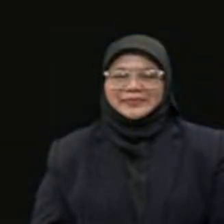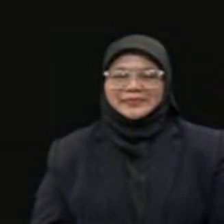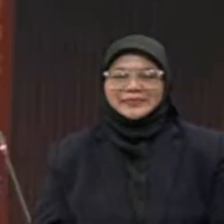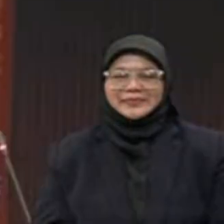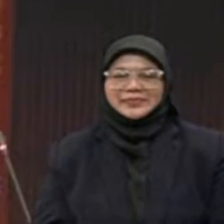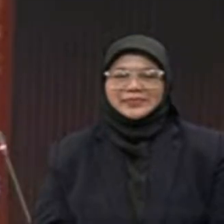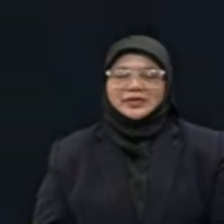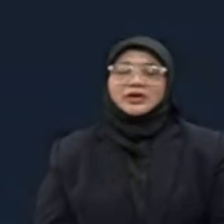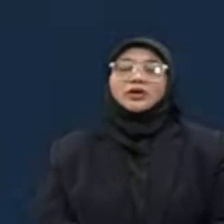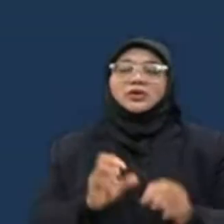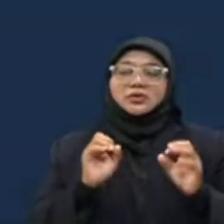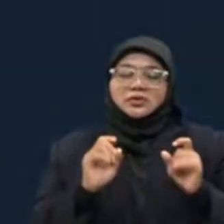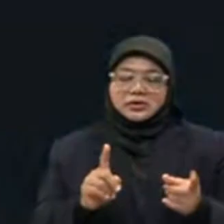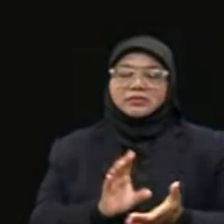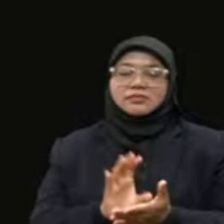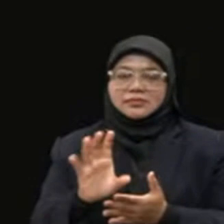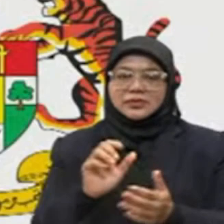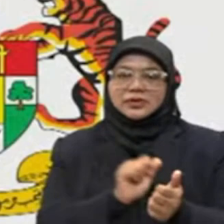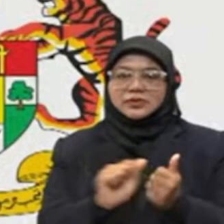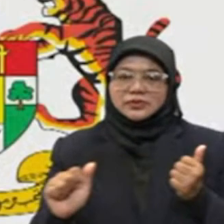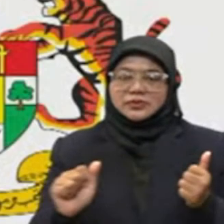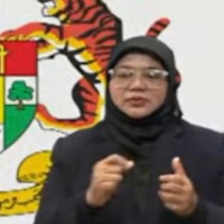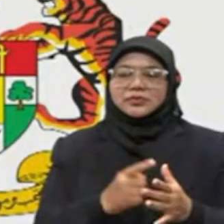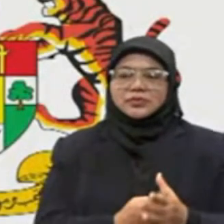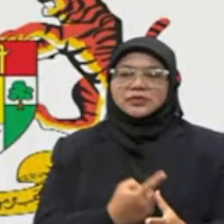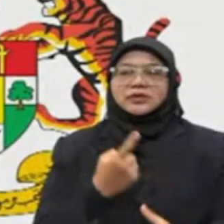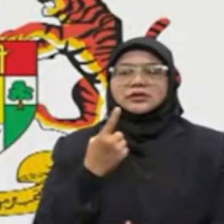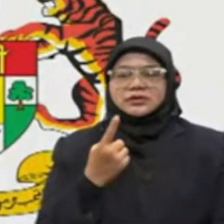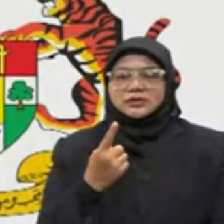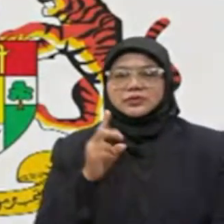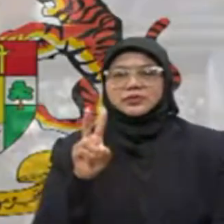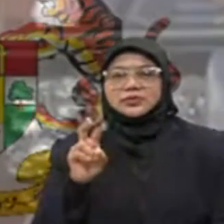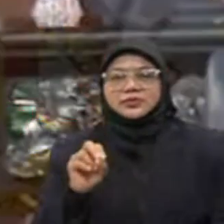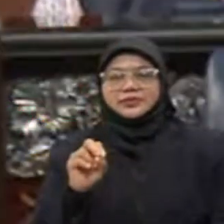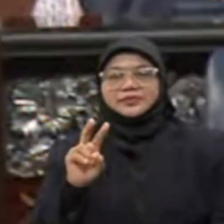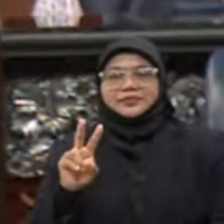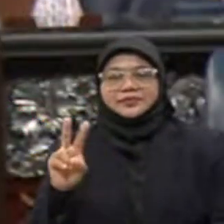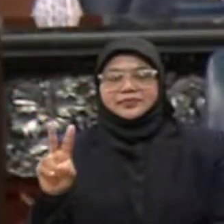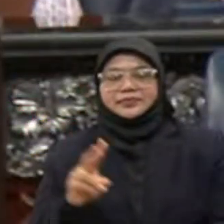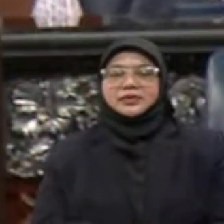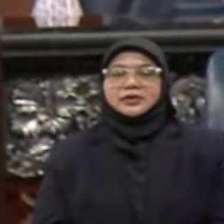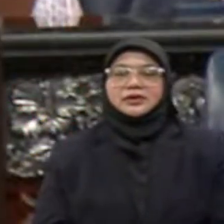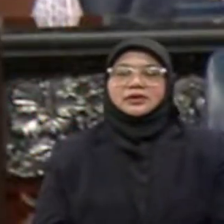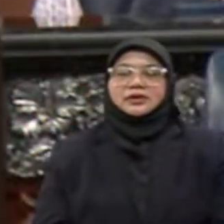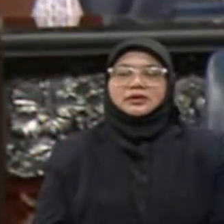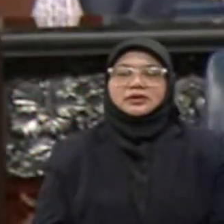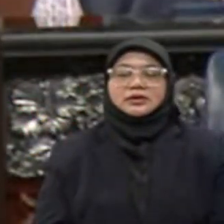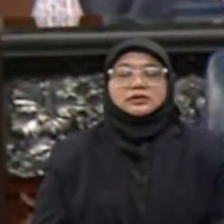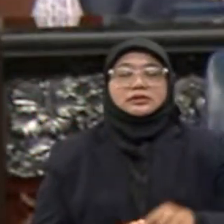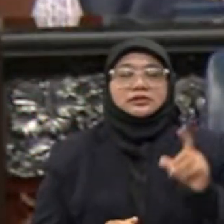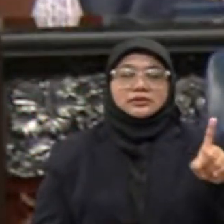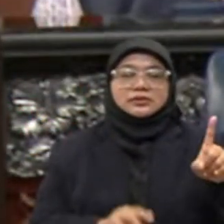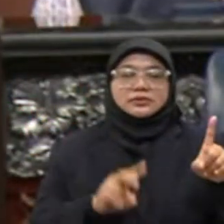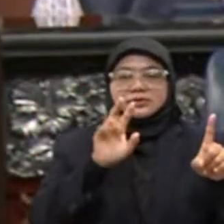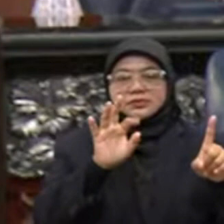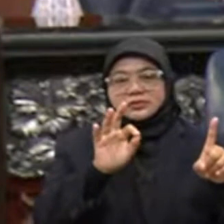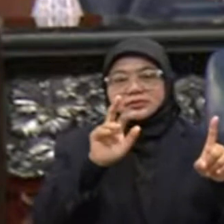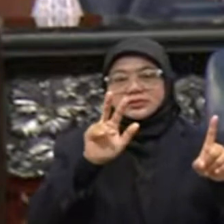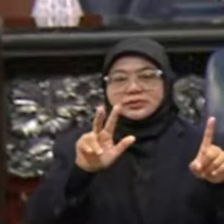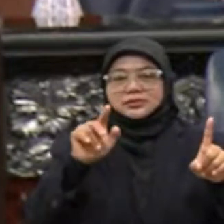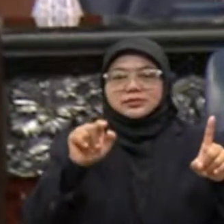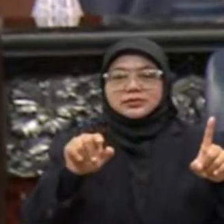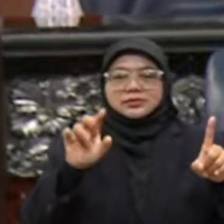pelaburan diluluskan Januari hingga September 2022 ialah 193